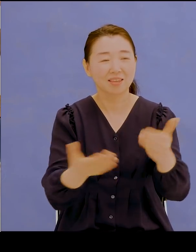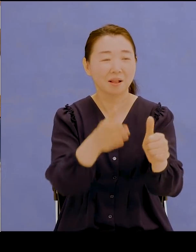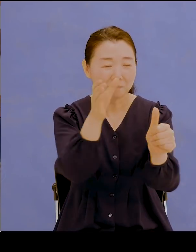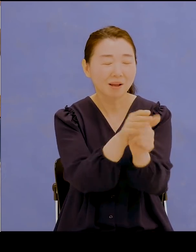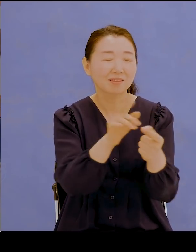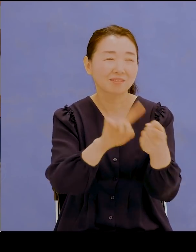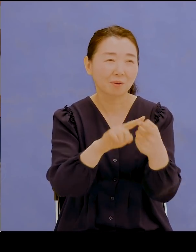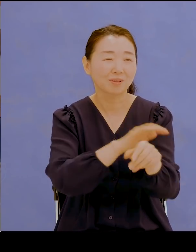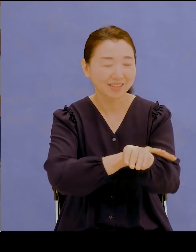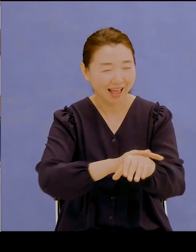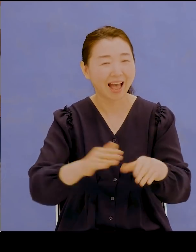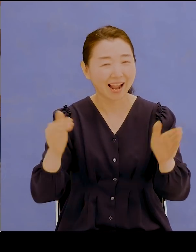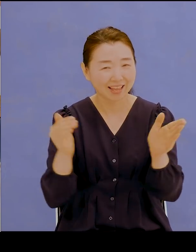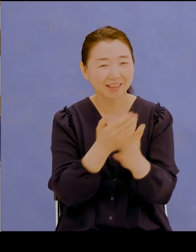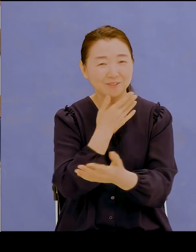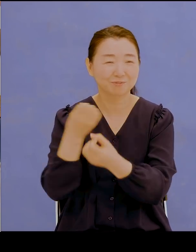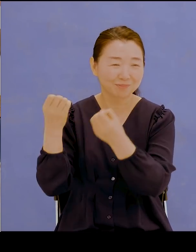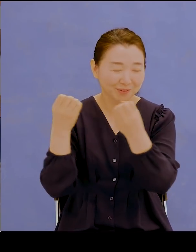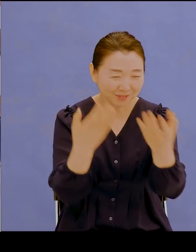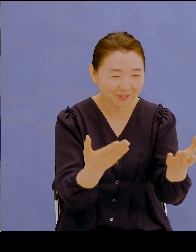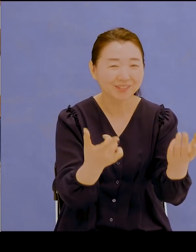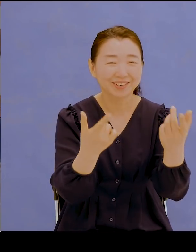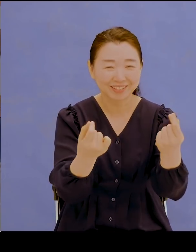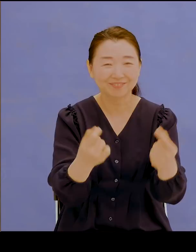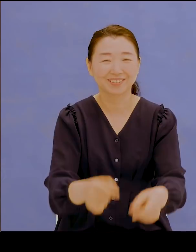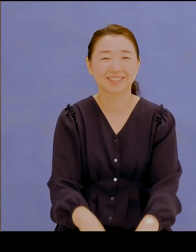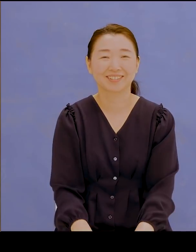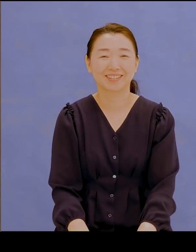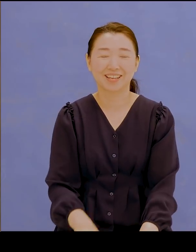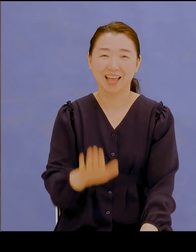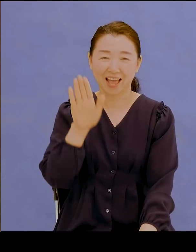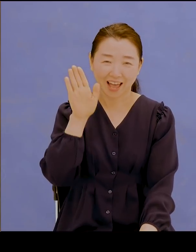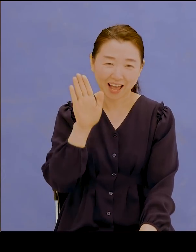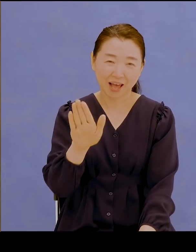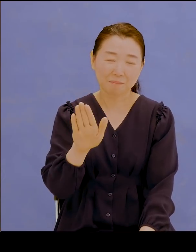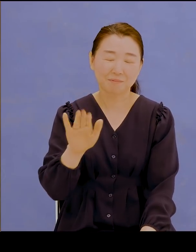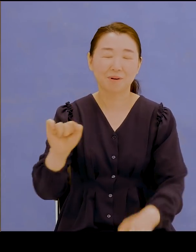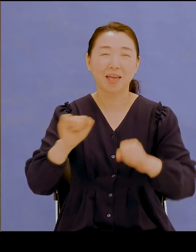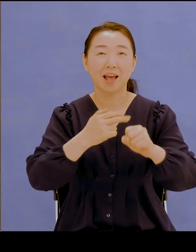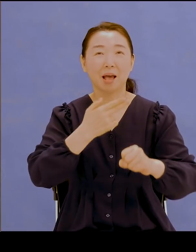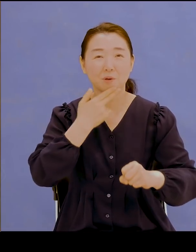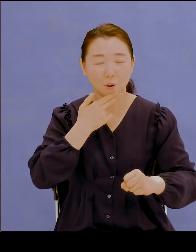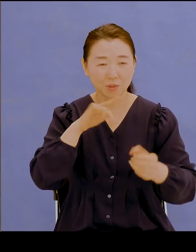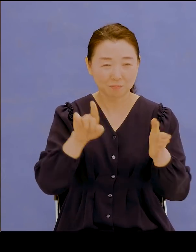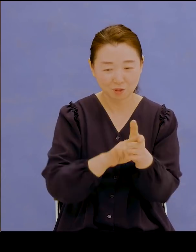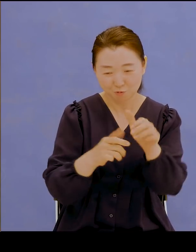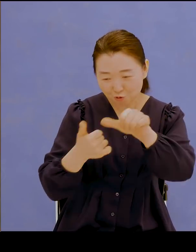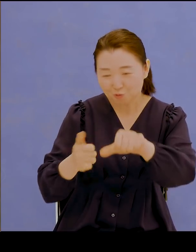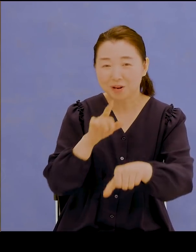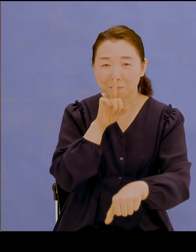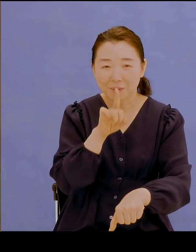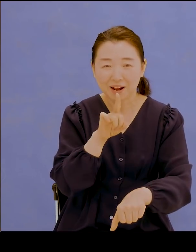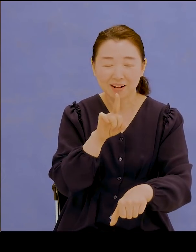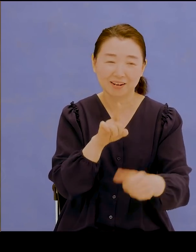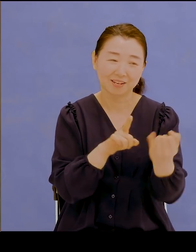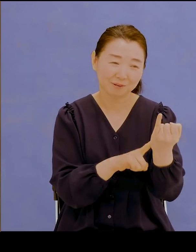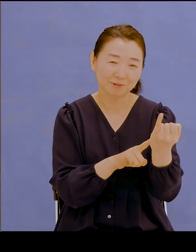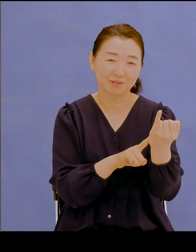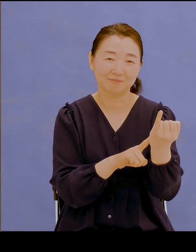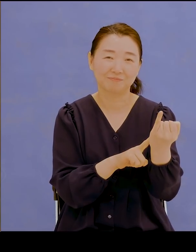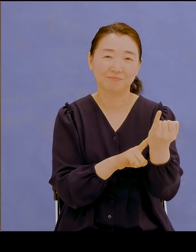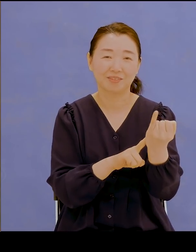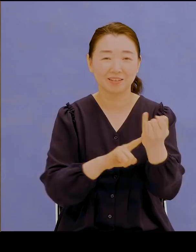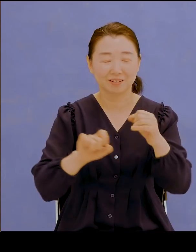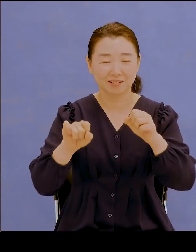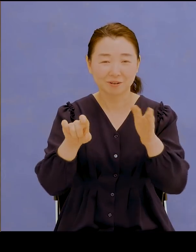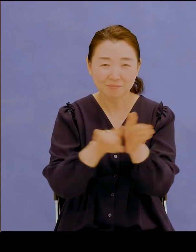했다라고 축복을 해주실 거라는 생각이 오늘 김원희 씨 간증을 들으면서 들었습니다. 앞으로 행함이 없는 믿음은 죽은 믿음이라고 하셨는데 김원희 씨는